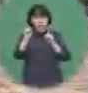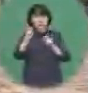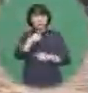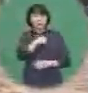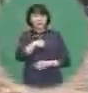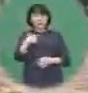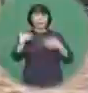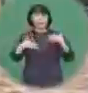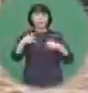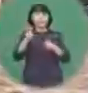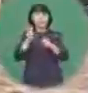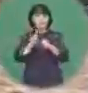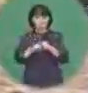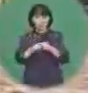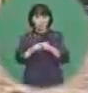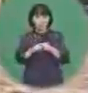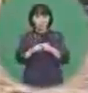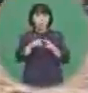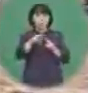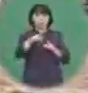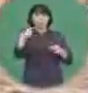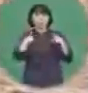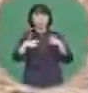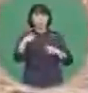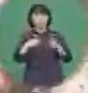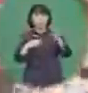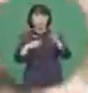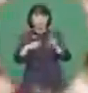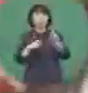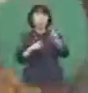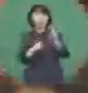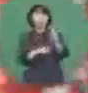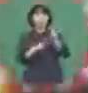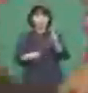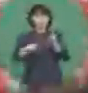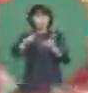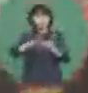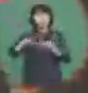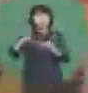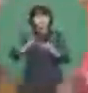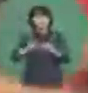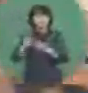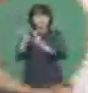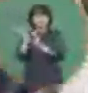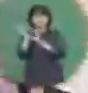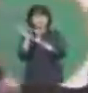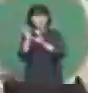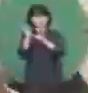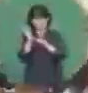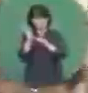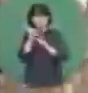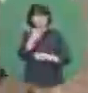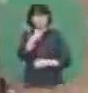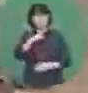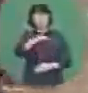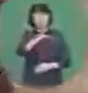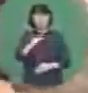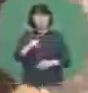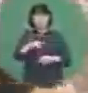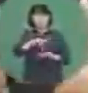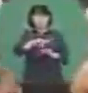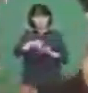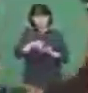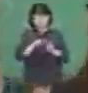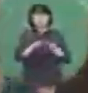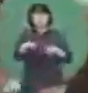と21人の小学生が交代で手作りのみこしを担いで希望が丘地区の